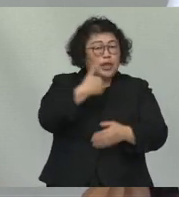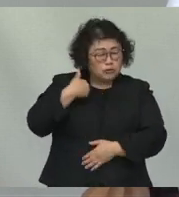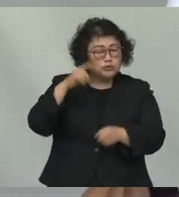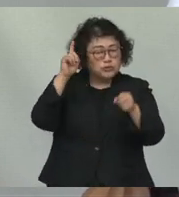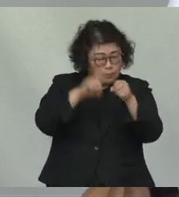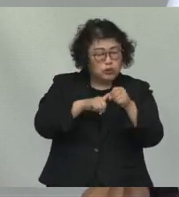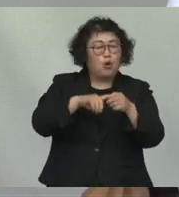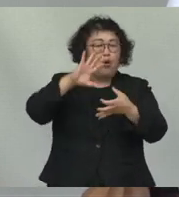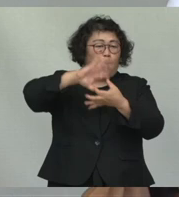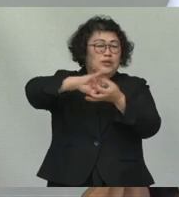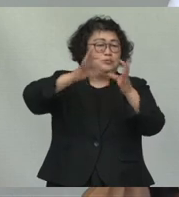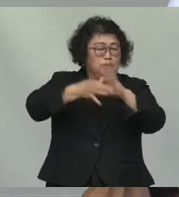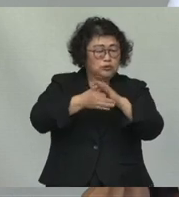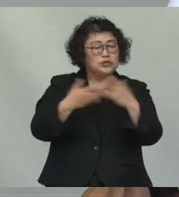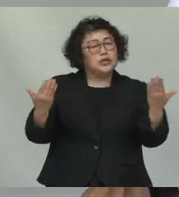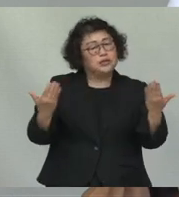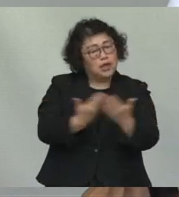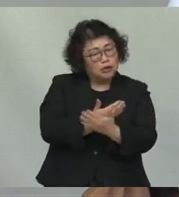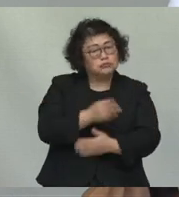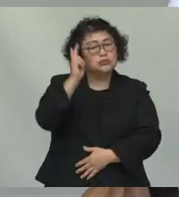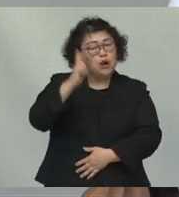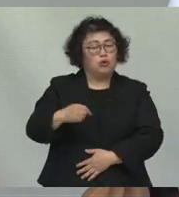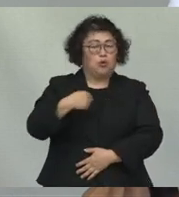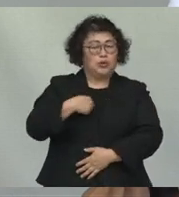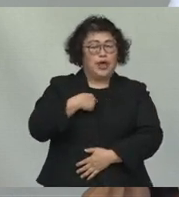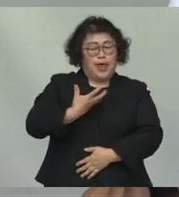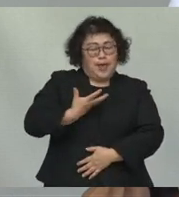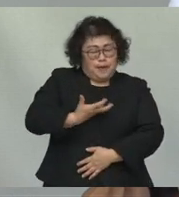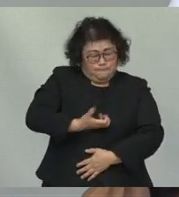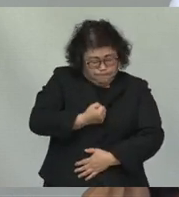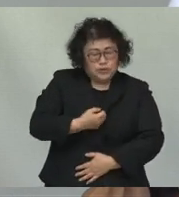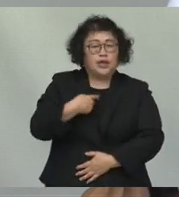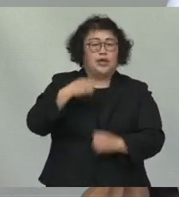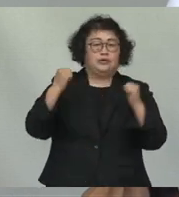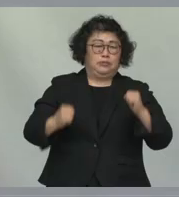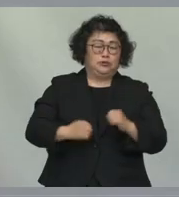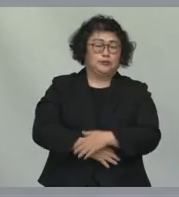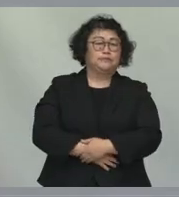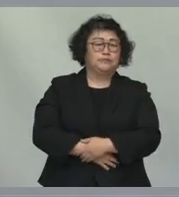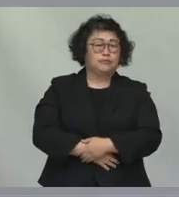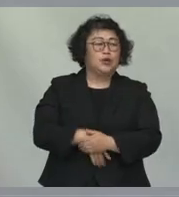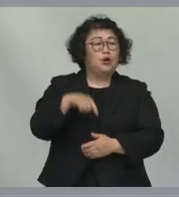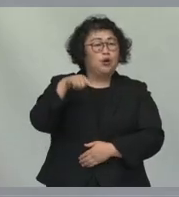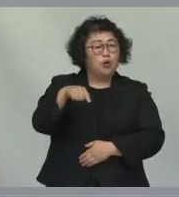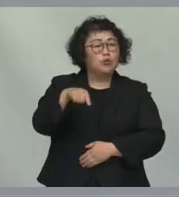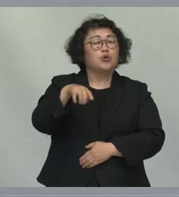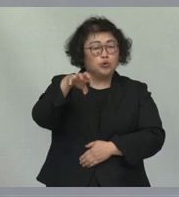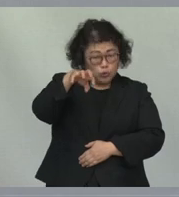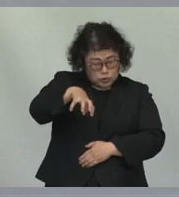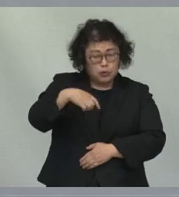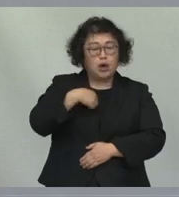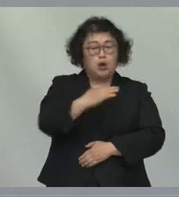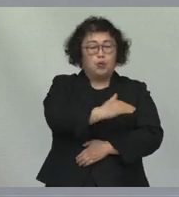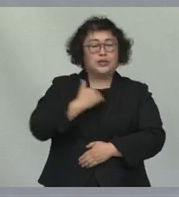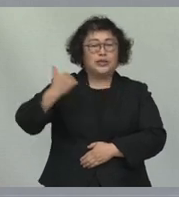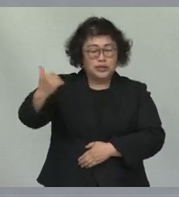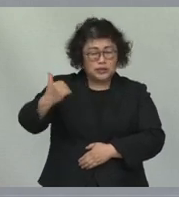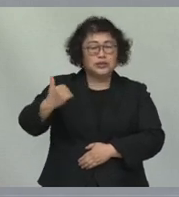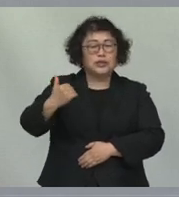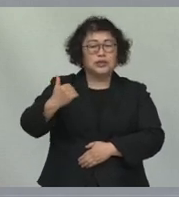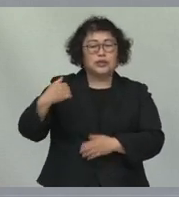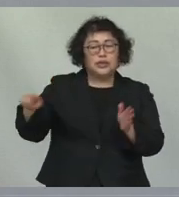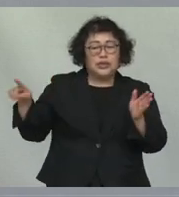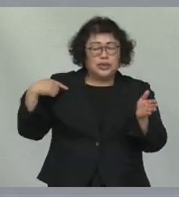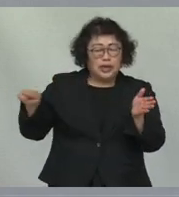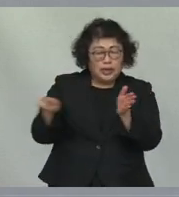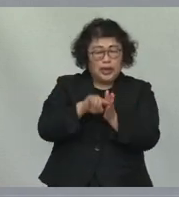オリンピックになるだろうと私は確信しております。この土地は私たちが100年にわ